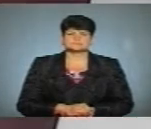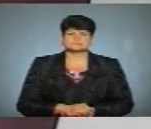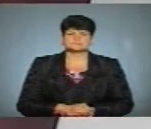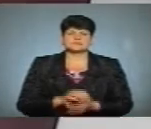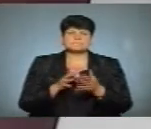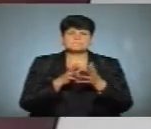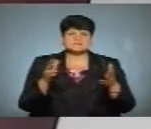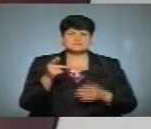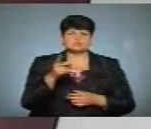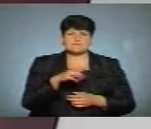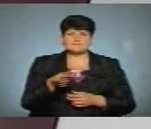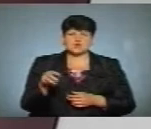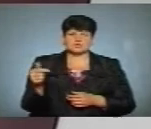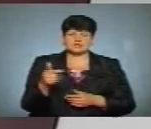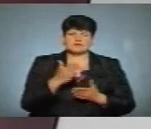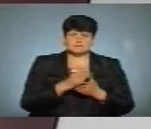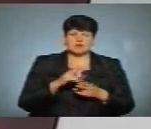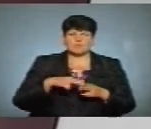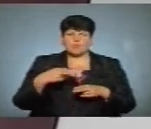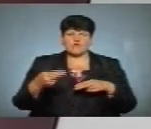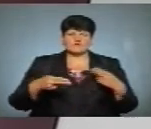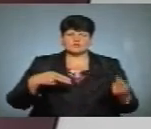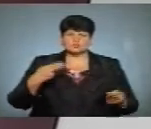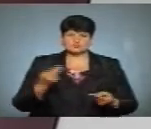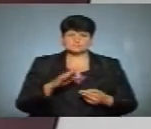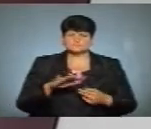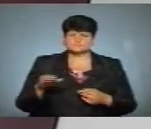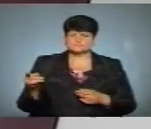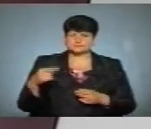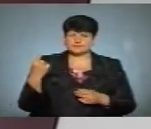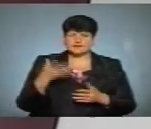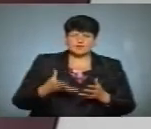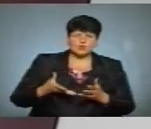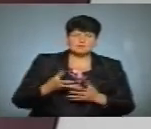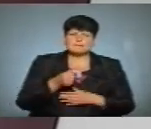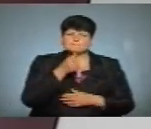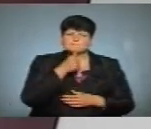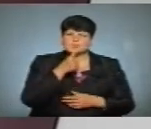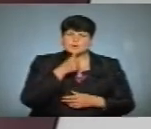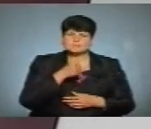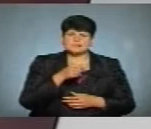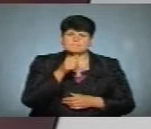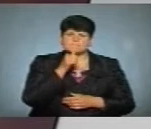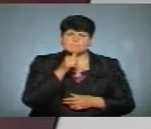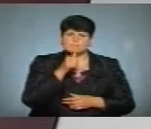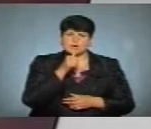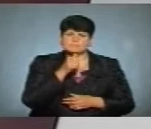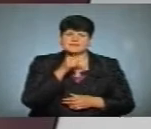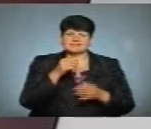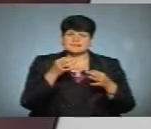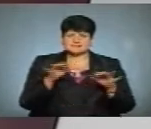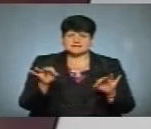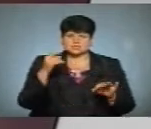Більше 1,5 мільйона гривень мають повернути абітурієнтам Тернопільщини, які оплатили пробне зовнішнє незалежне оцінювання. Це